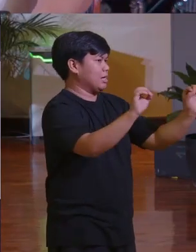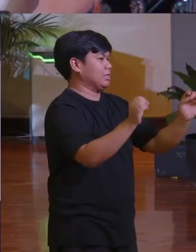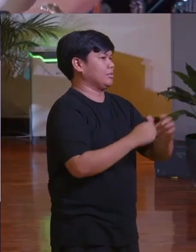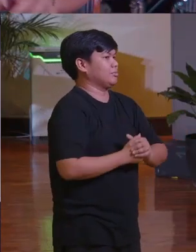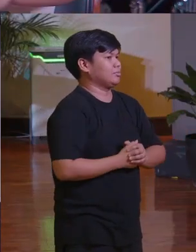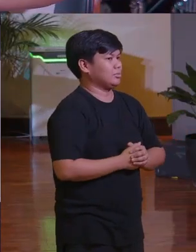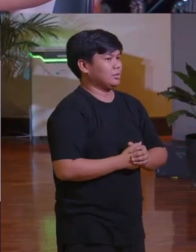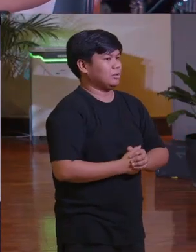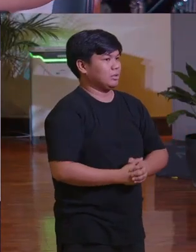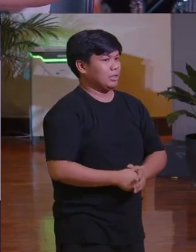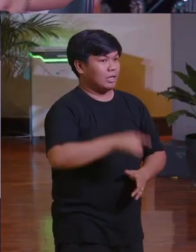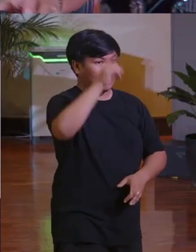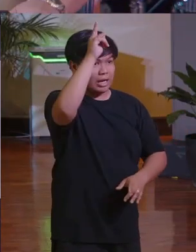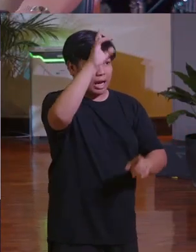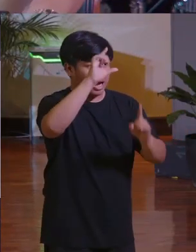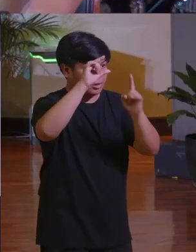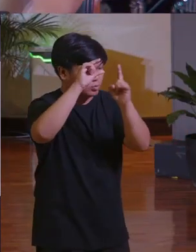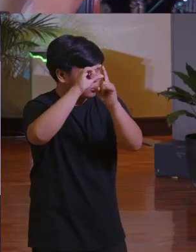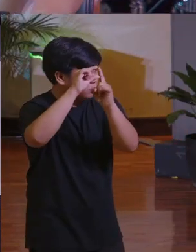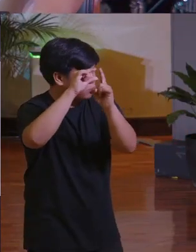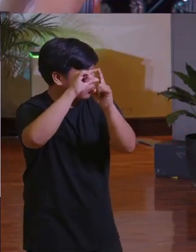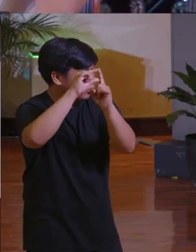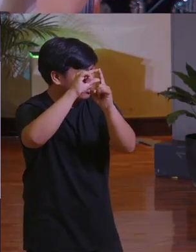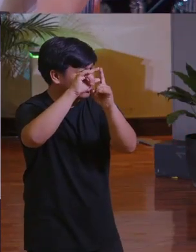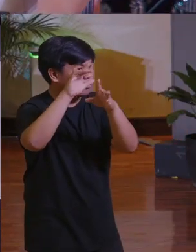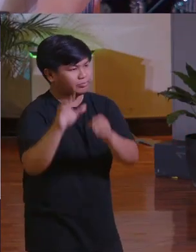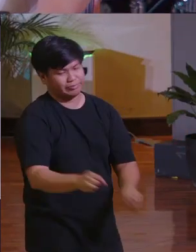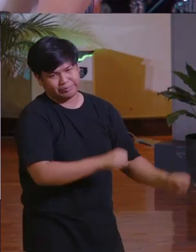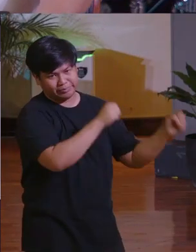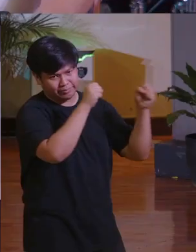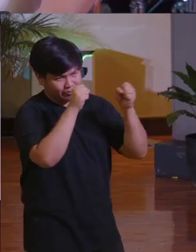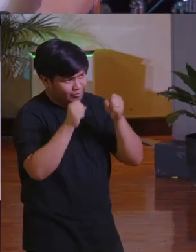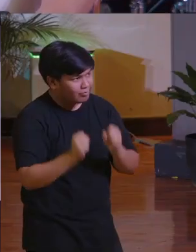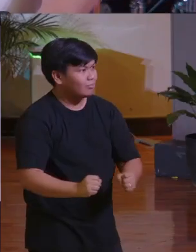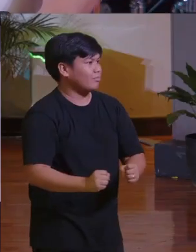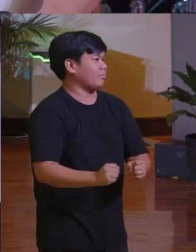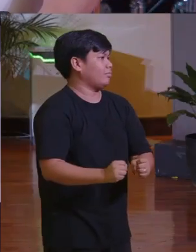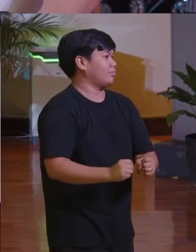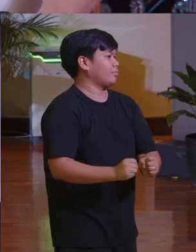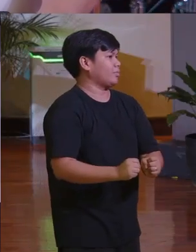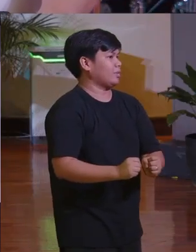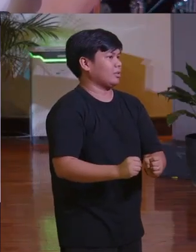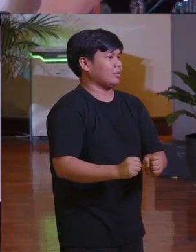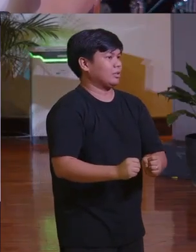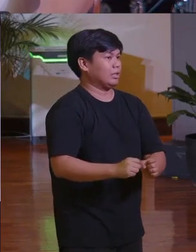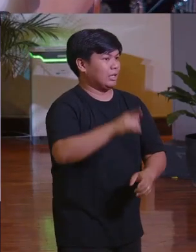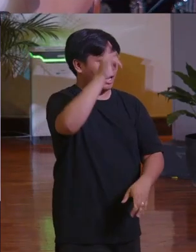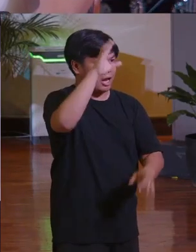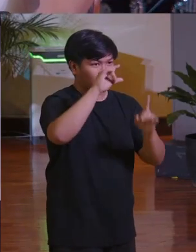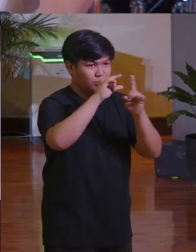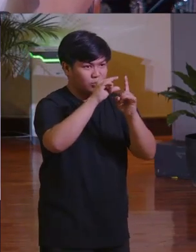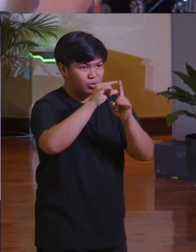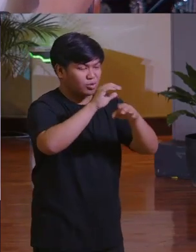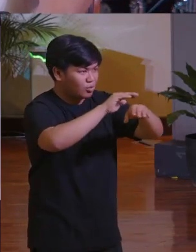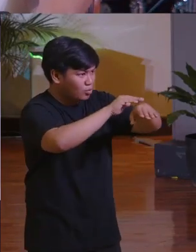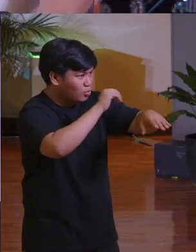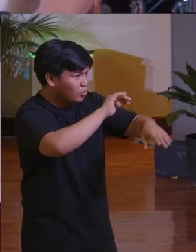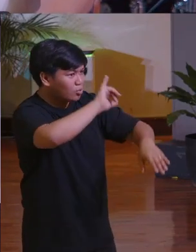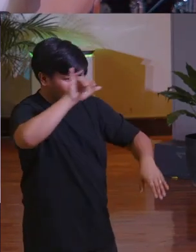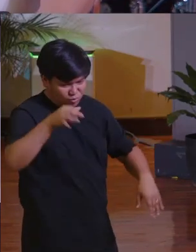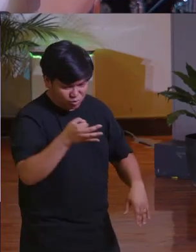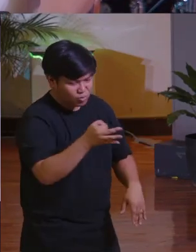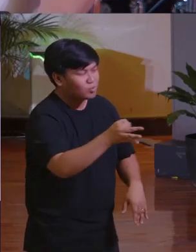Ang salita po ng Panginoon ay makapangyarihan. At siya, ang salita ng Diyos, ang tumawag kay